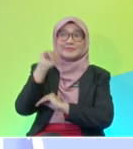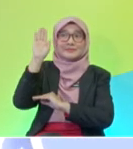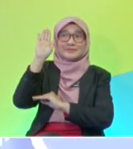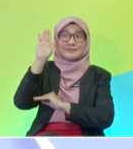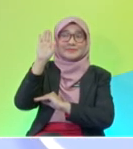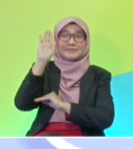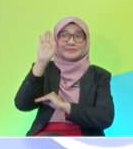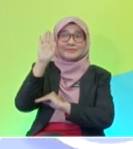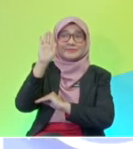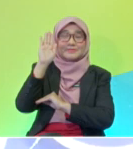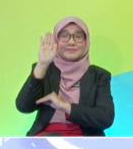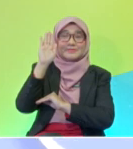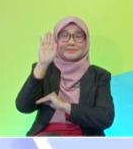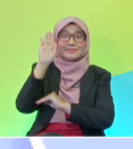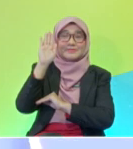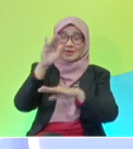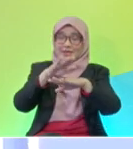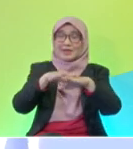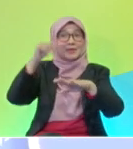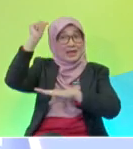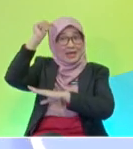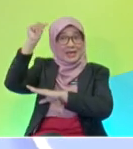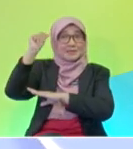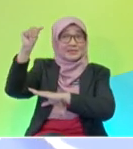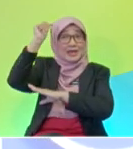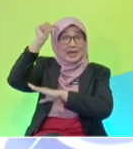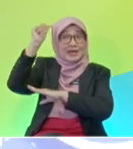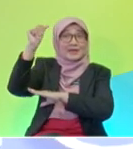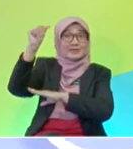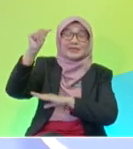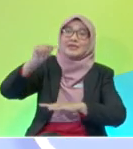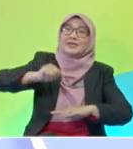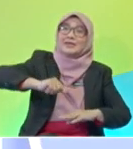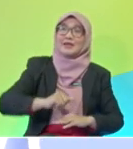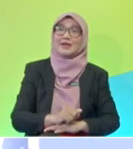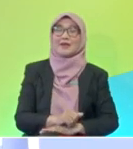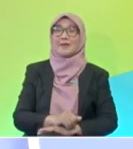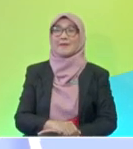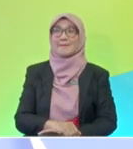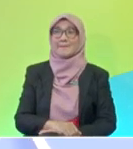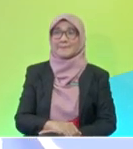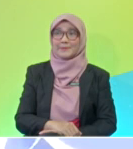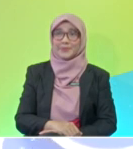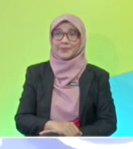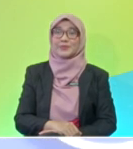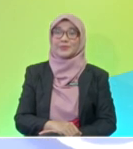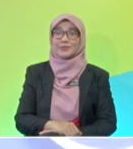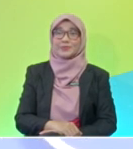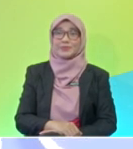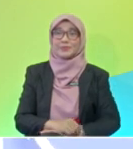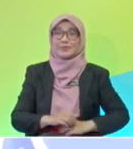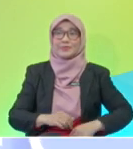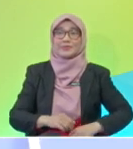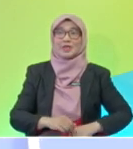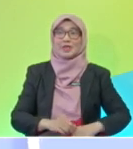Cikgu kita nak pilih siapa cikgu cikgu pilih hamz dulu boleham silak h ingat lagi ayat suruhan tadi mesti dah siap